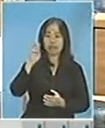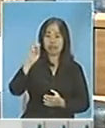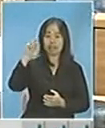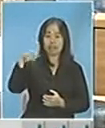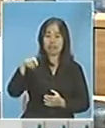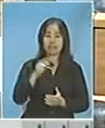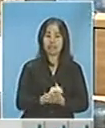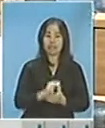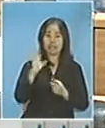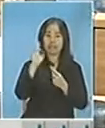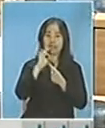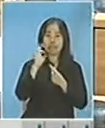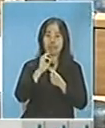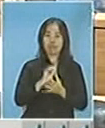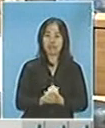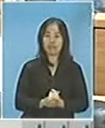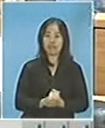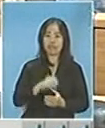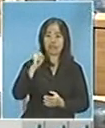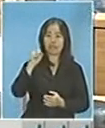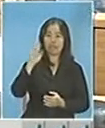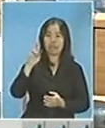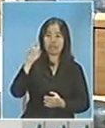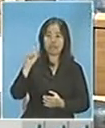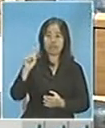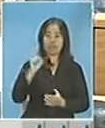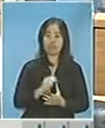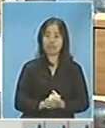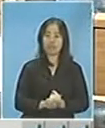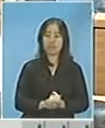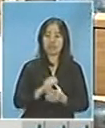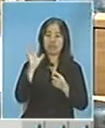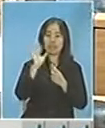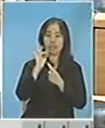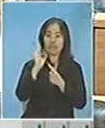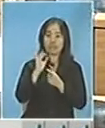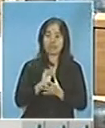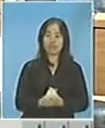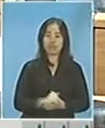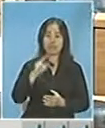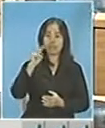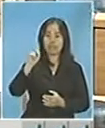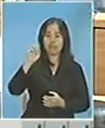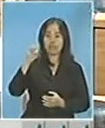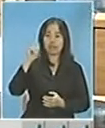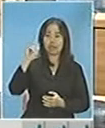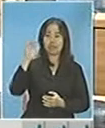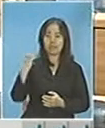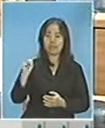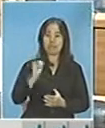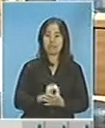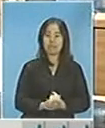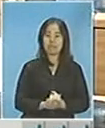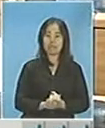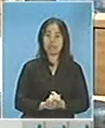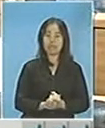ล7นายสุรสิทธิ์เจียมวิจักร8นายนิยมวิวัฒนดิษฐ